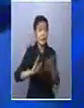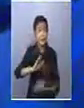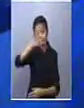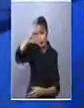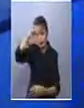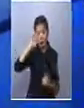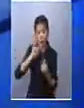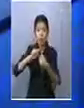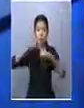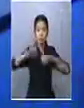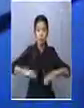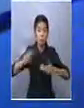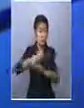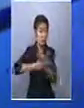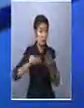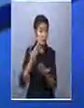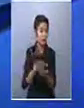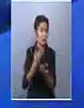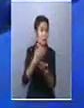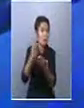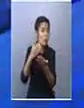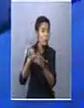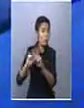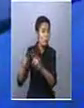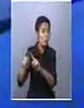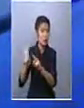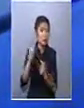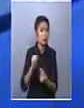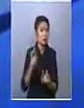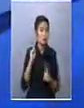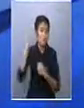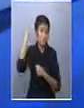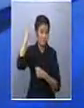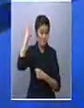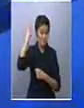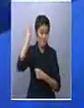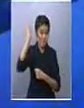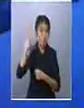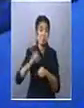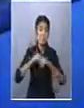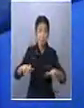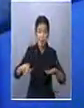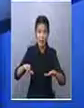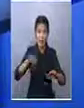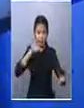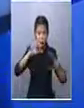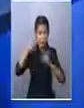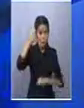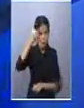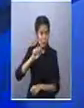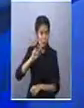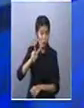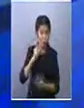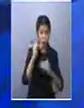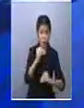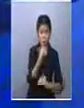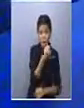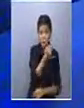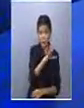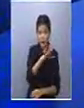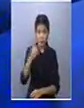าหนี้อย่างสมบูรณ์แบบและแม้กระทั่งเรื่องราวของถ้อยแถลงของเฟดนะคะที่อาจจะต้องจับตามองกัน2วันนะคะ15กับ16กรกฎาค